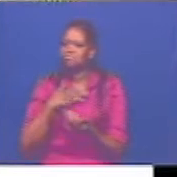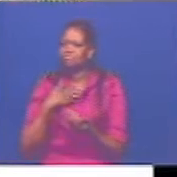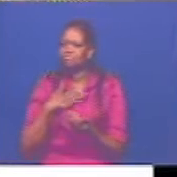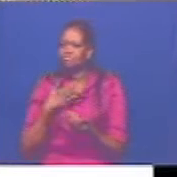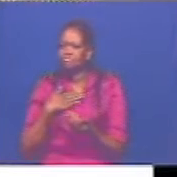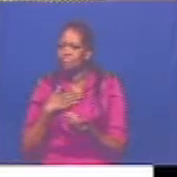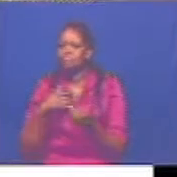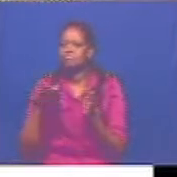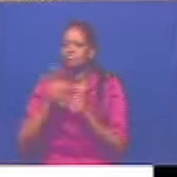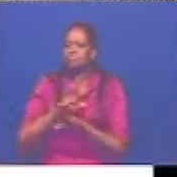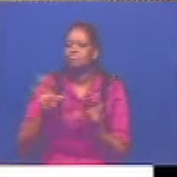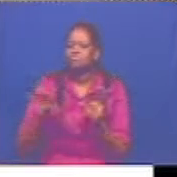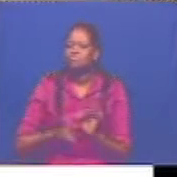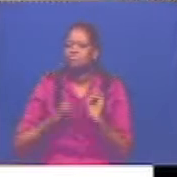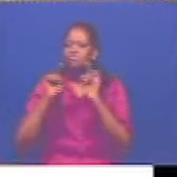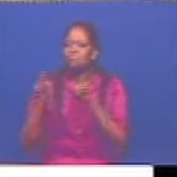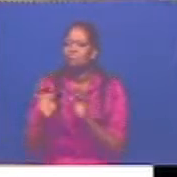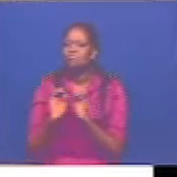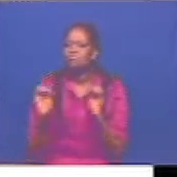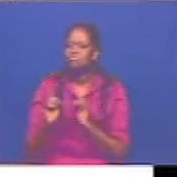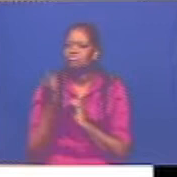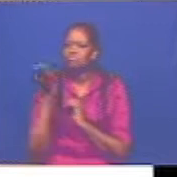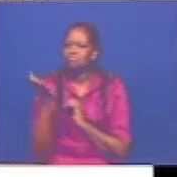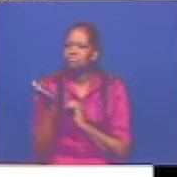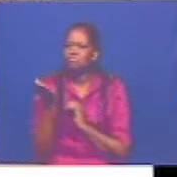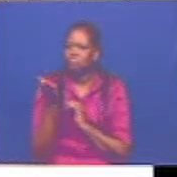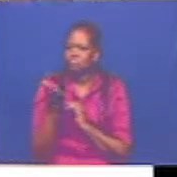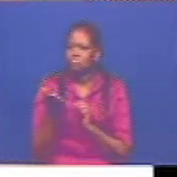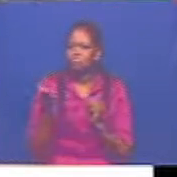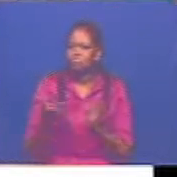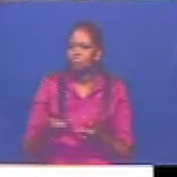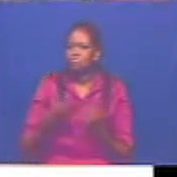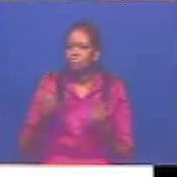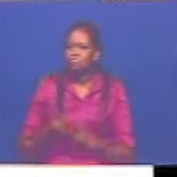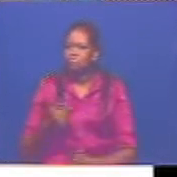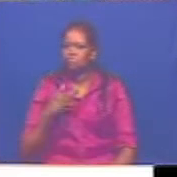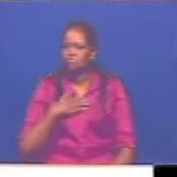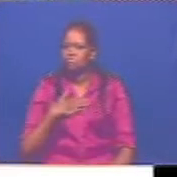vya usihudhurie. Wewe ndo rendoro yangu,